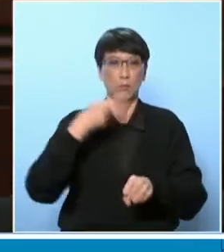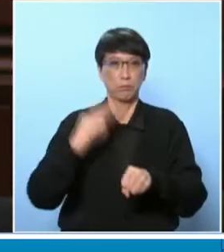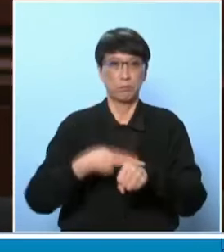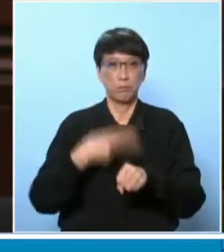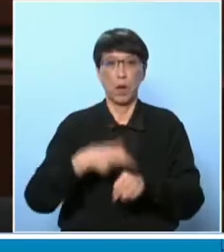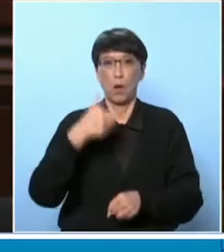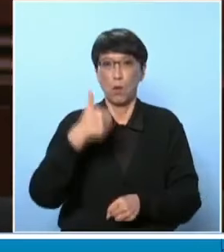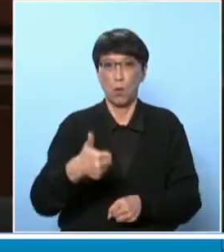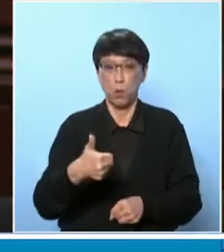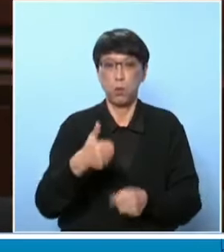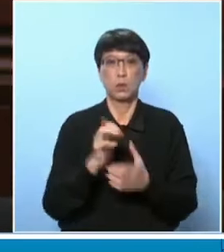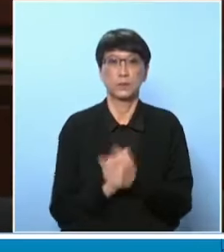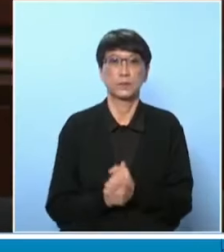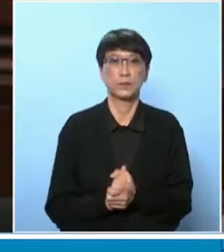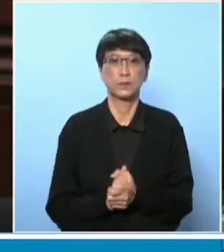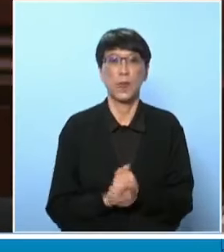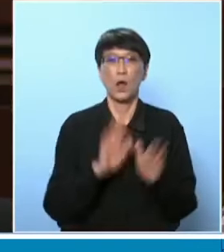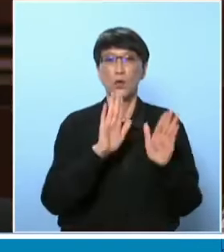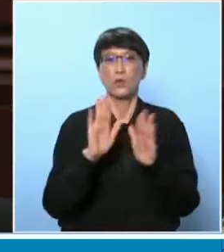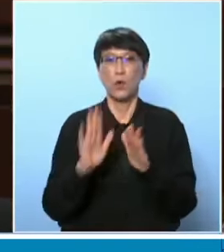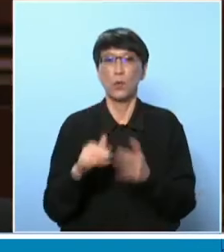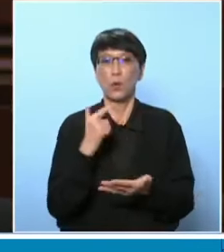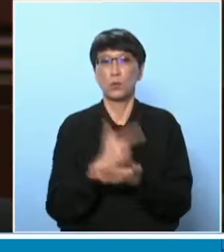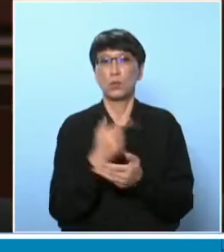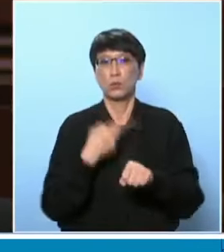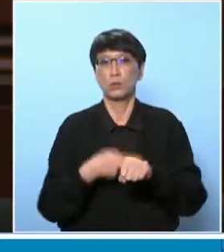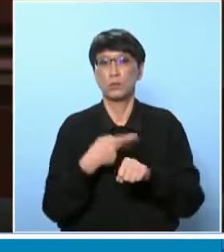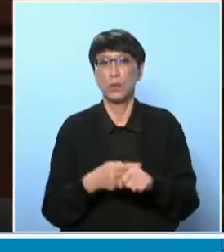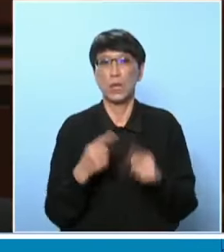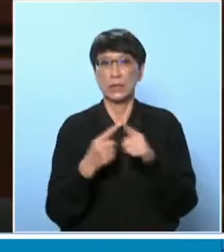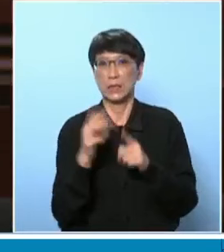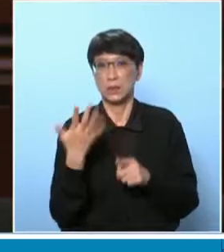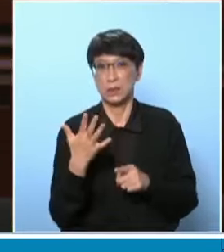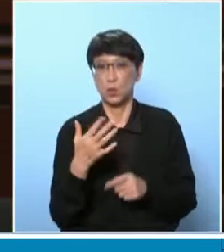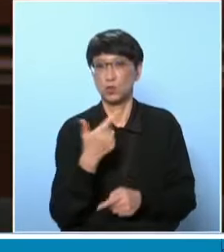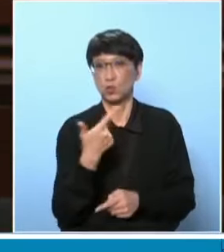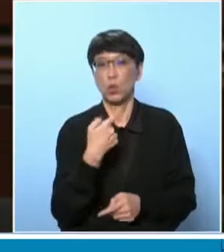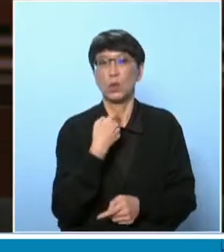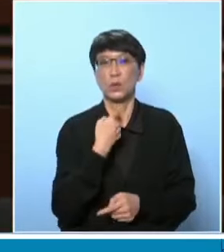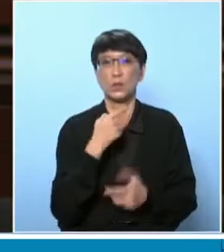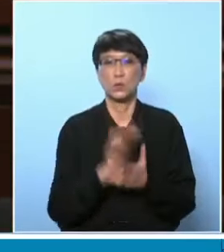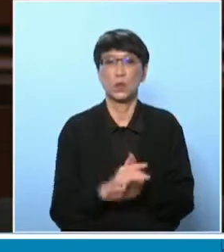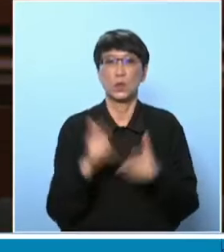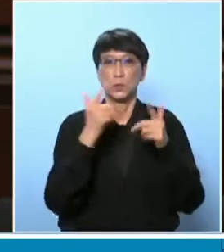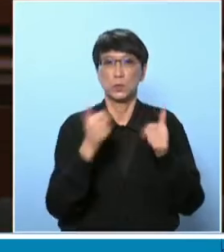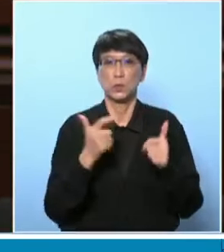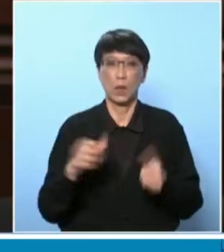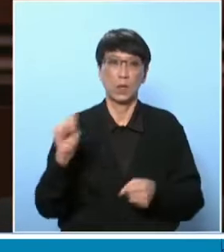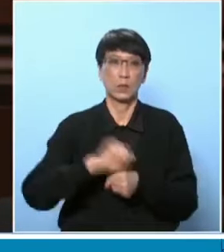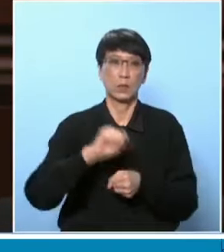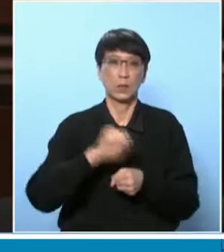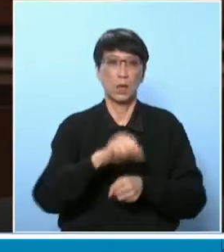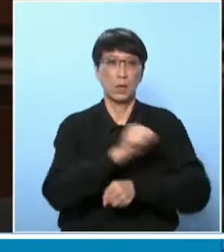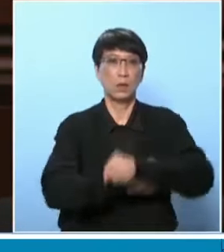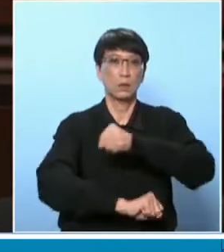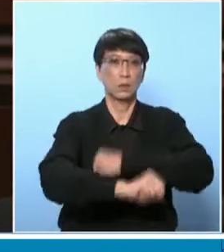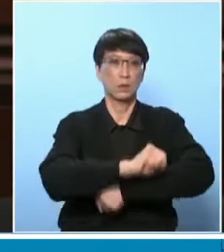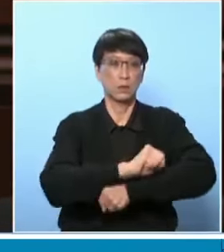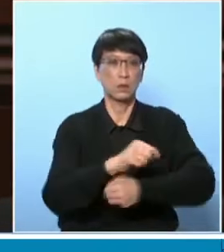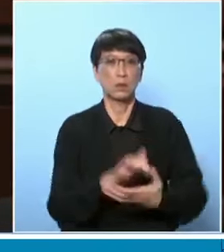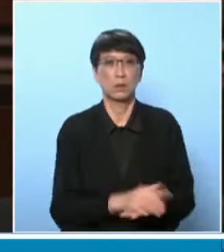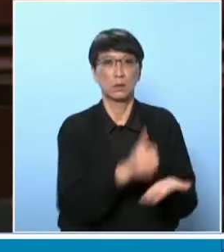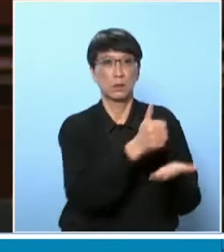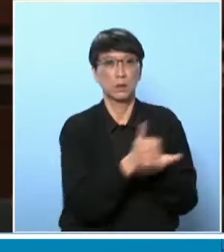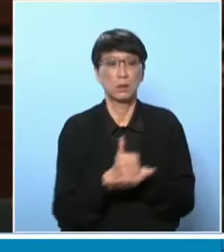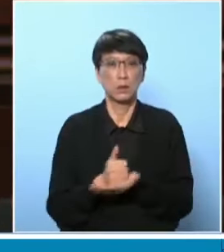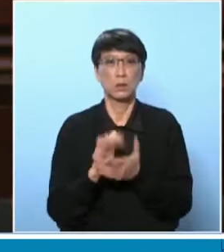旅遊發展。我們要提供優質的服務，就要有足夠的人手，政府要提供足夠的配套，加快引入這個勞工。我們要為